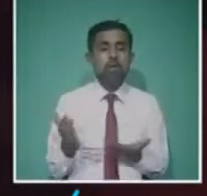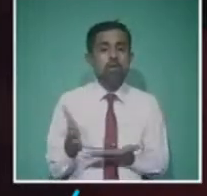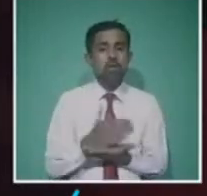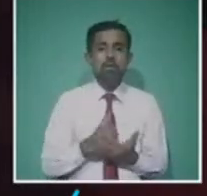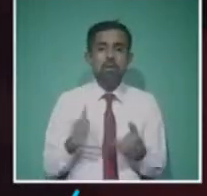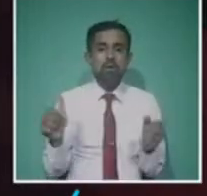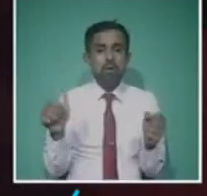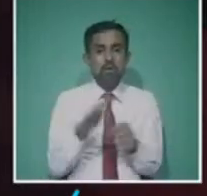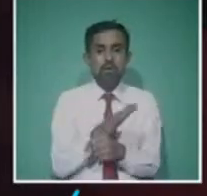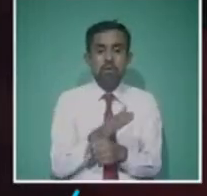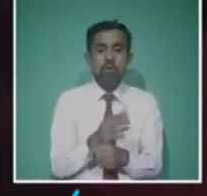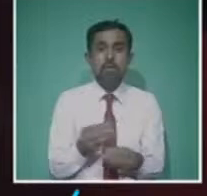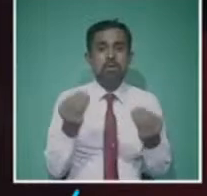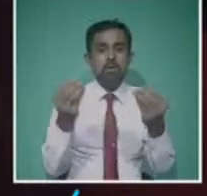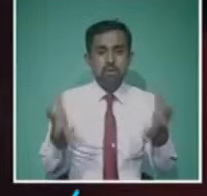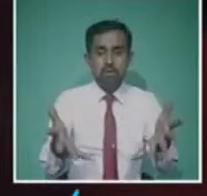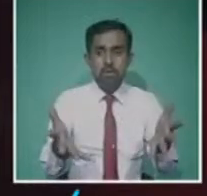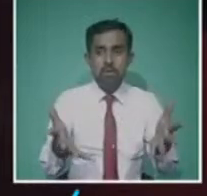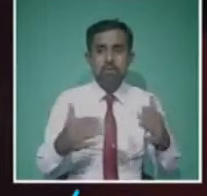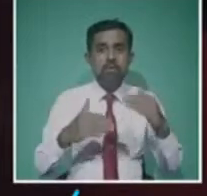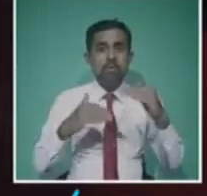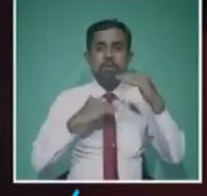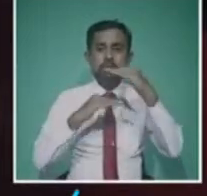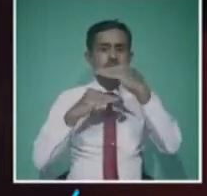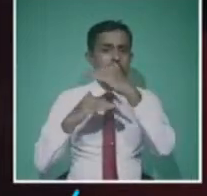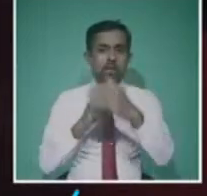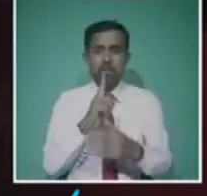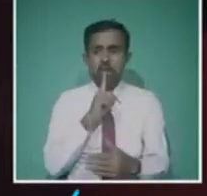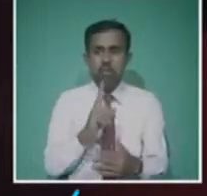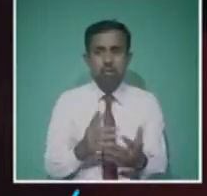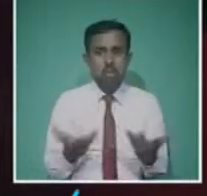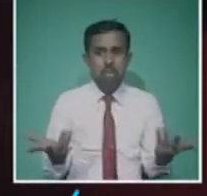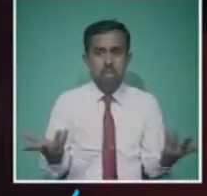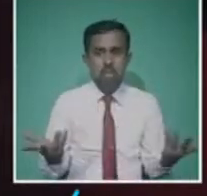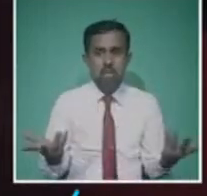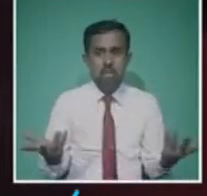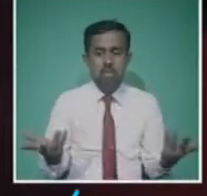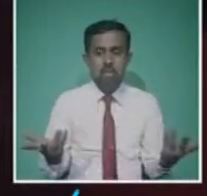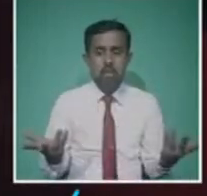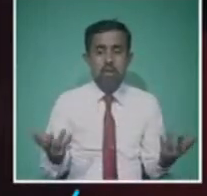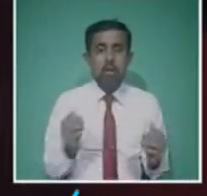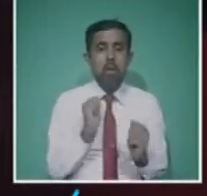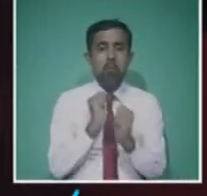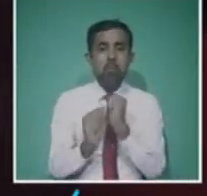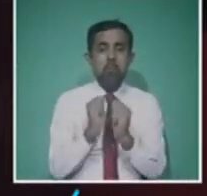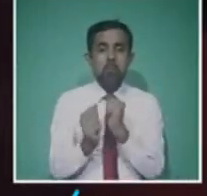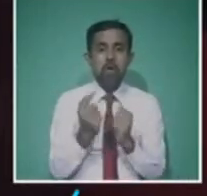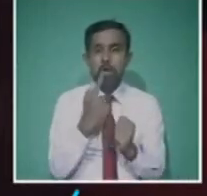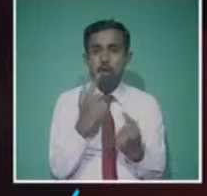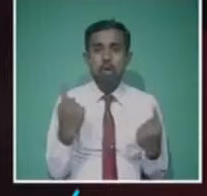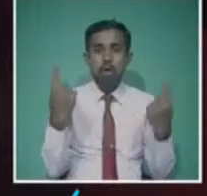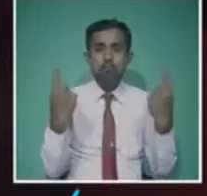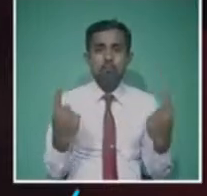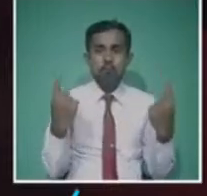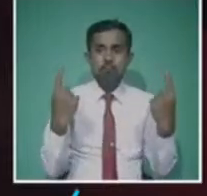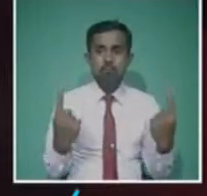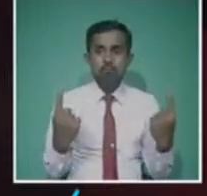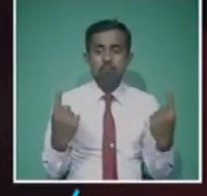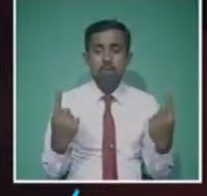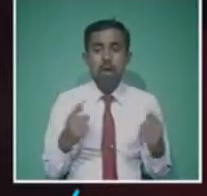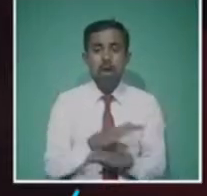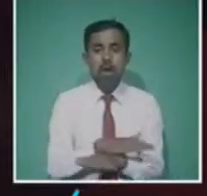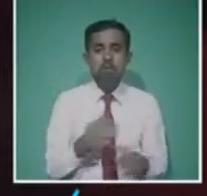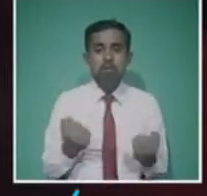awashya dharithawa laba denna kiyala. Enisa eka kisima seemawak karala naha gilan rata sandaha. E wageema visheshayenma bas rata saha pasal van pasal